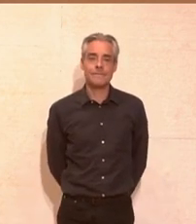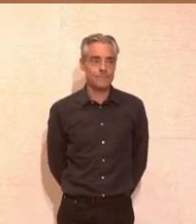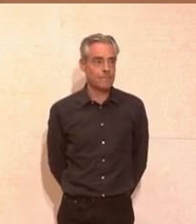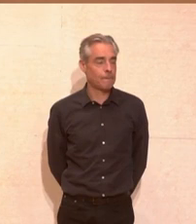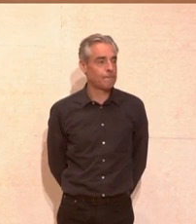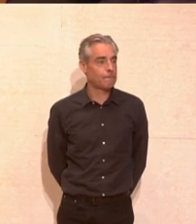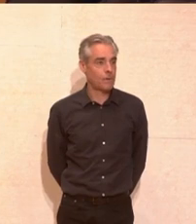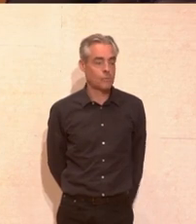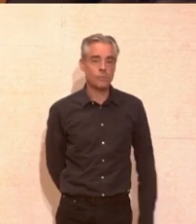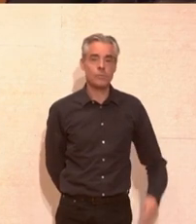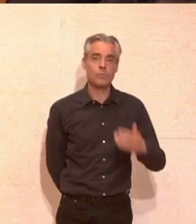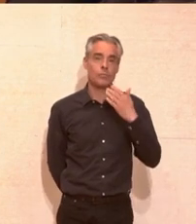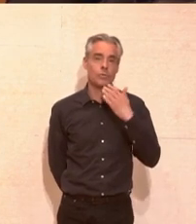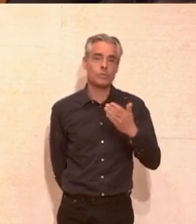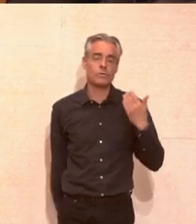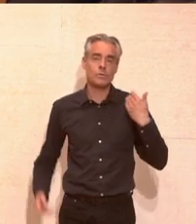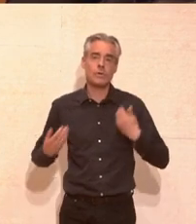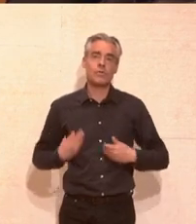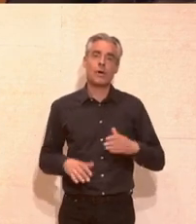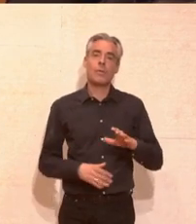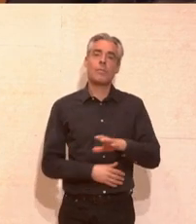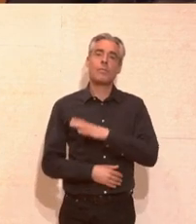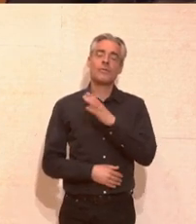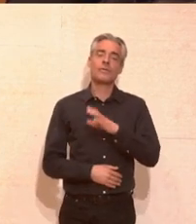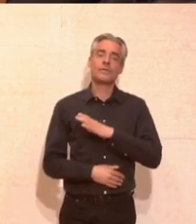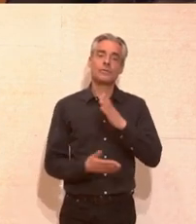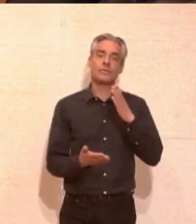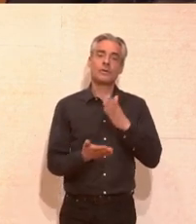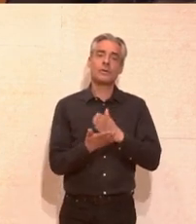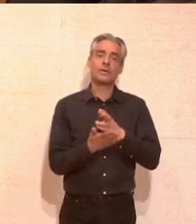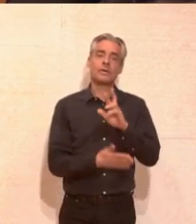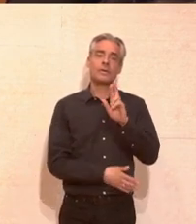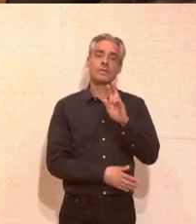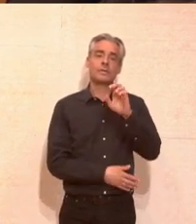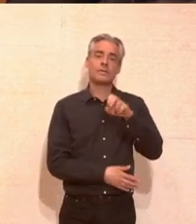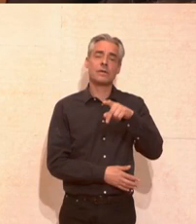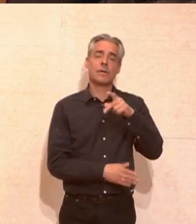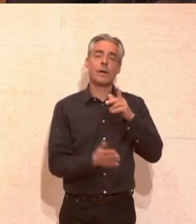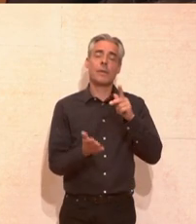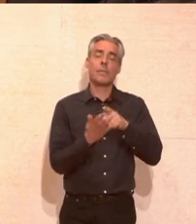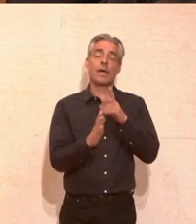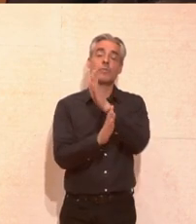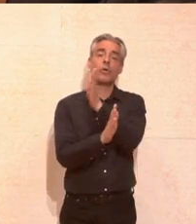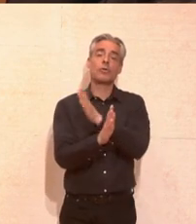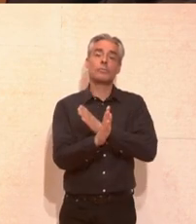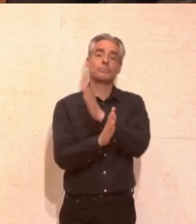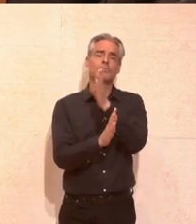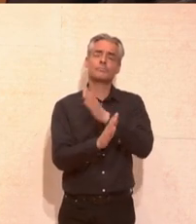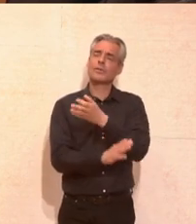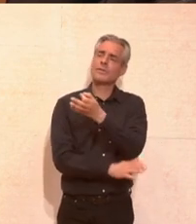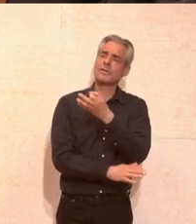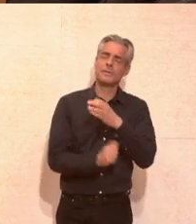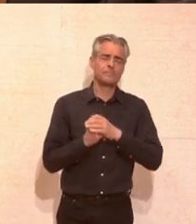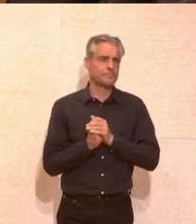Monsieur. Bonjour. Je suis maître d'école en REP dans la banlieue parisienne. Vous avez